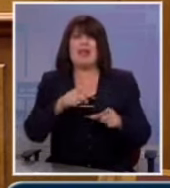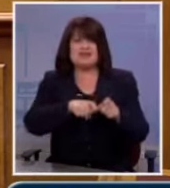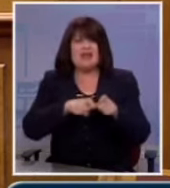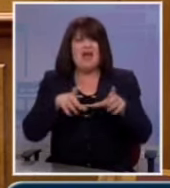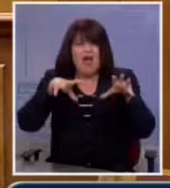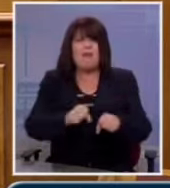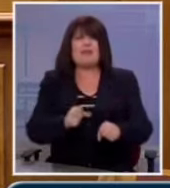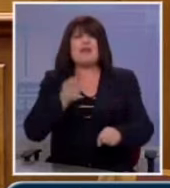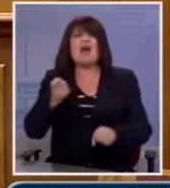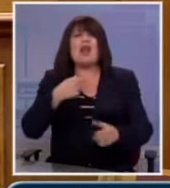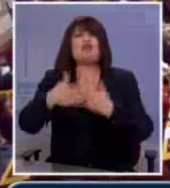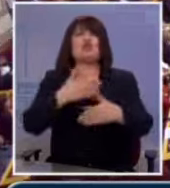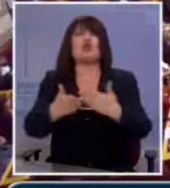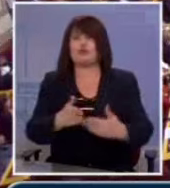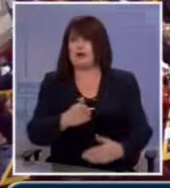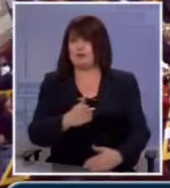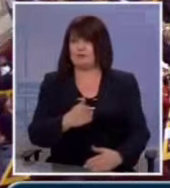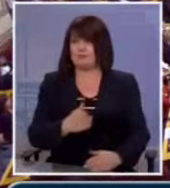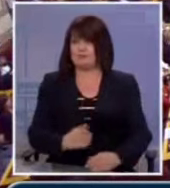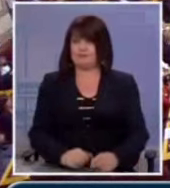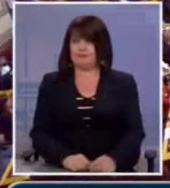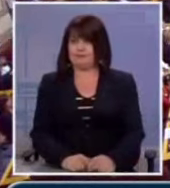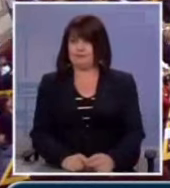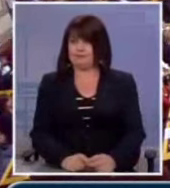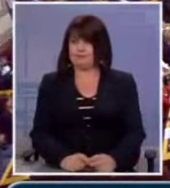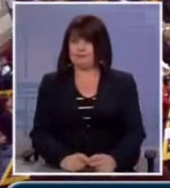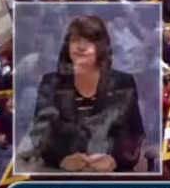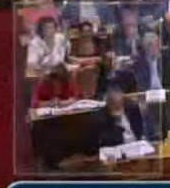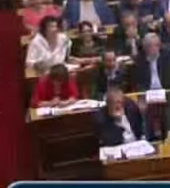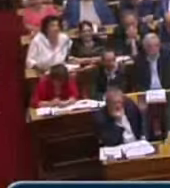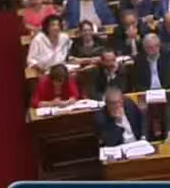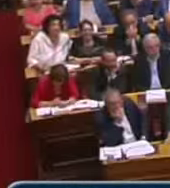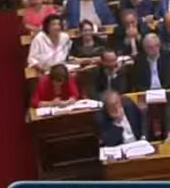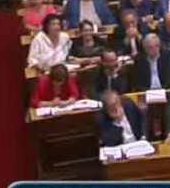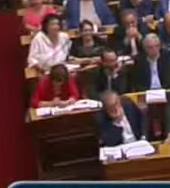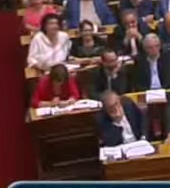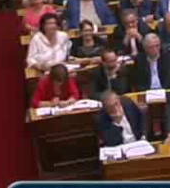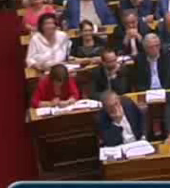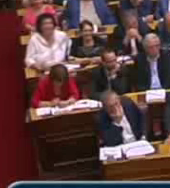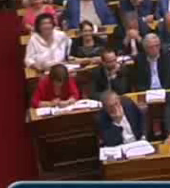χρέους για τις επόμενες δεκαετίες.